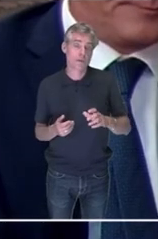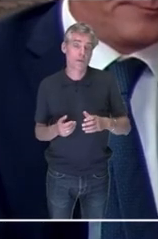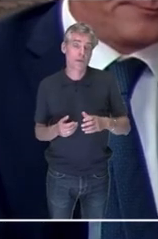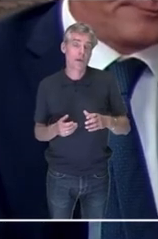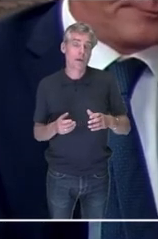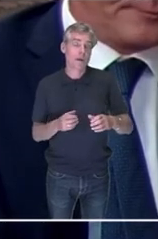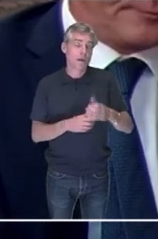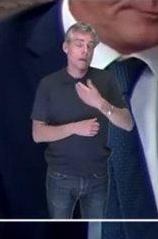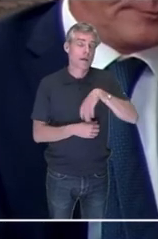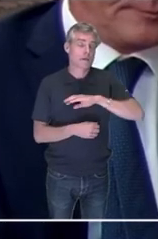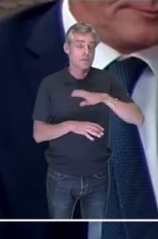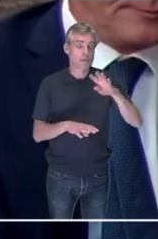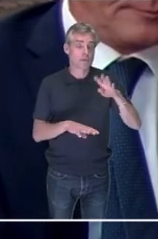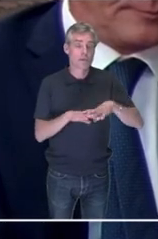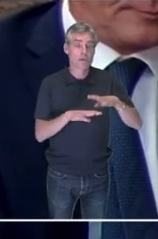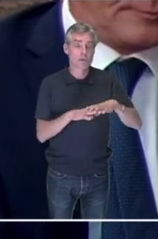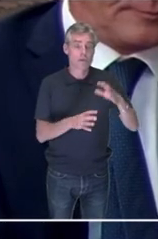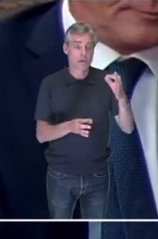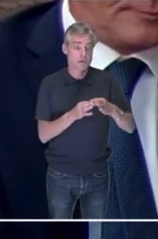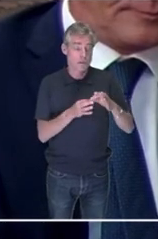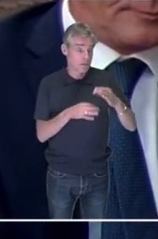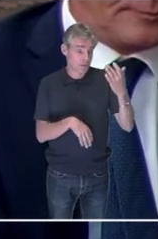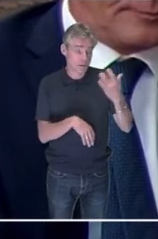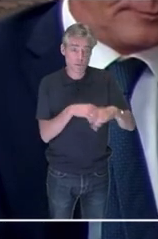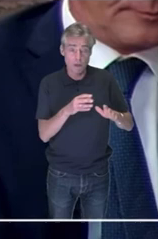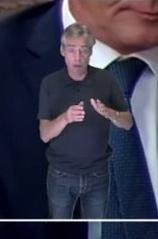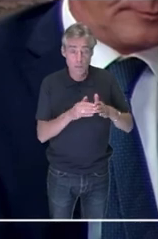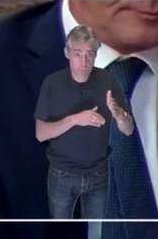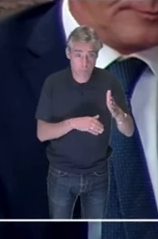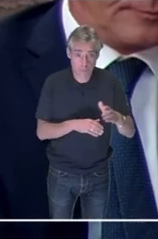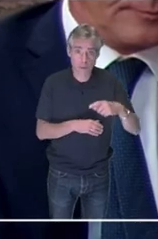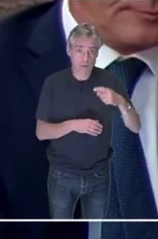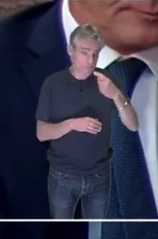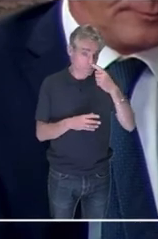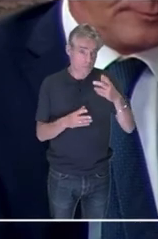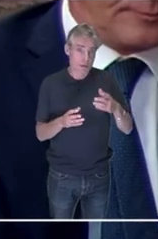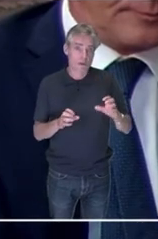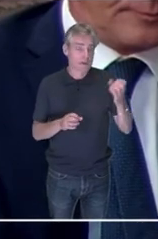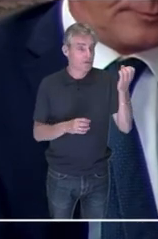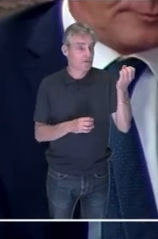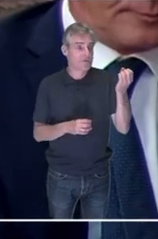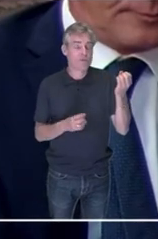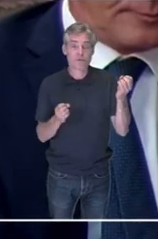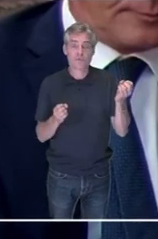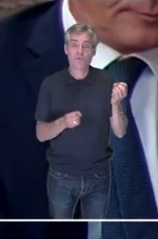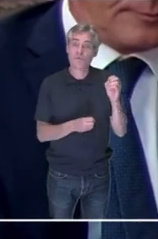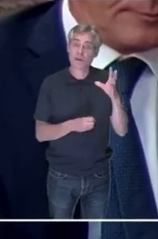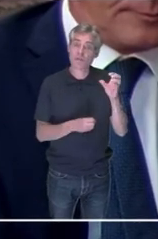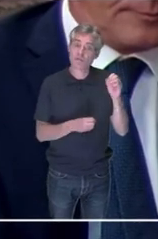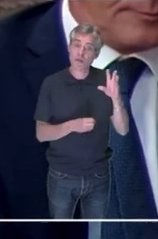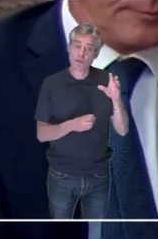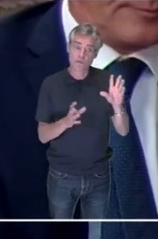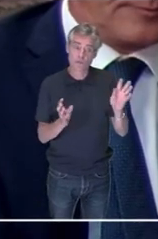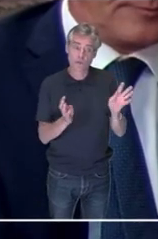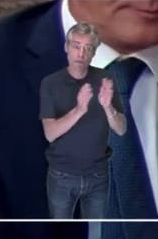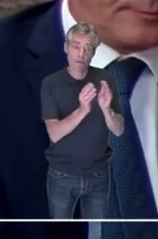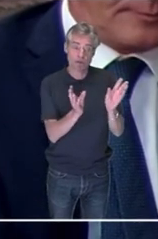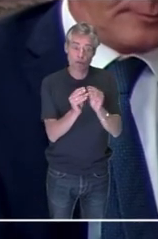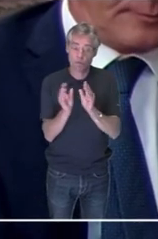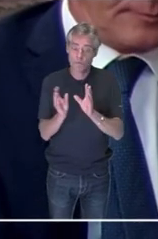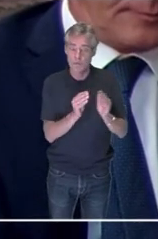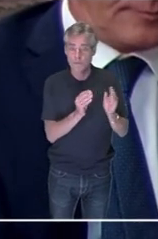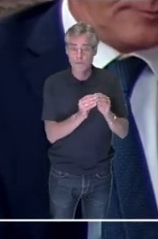de quartier en septembre, c'est trop tard. Il nous semble que les flashs de concertation que vous avez mis en place